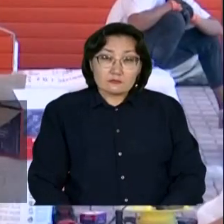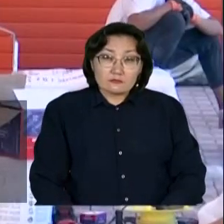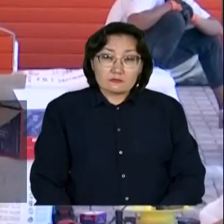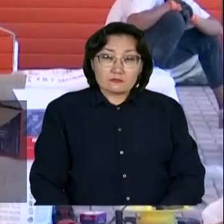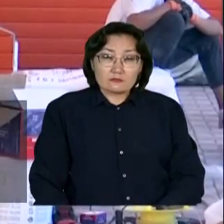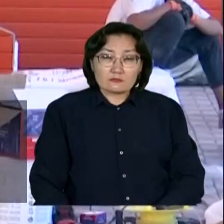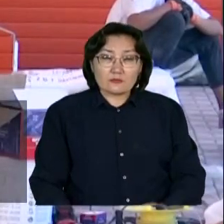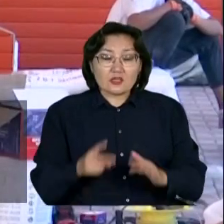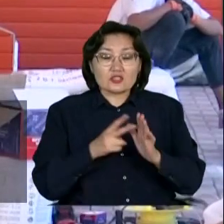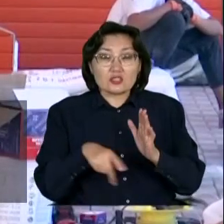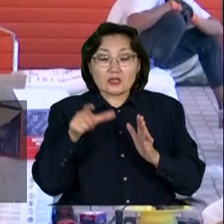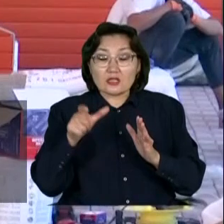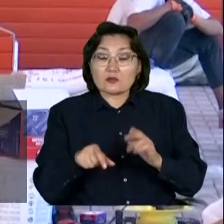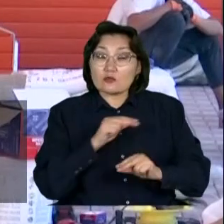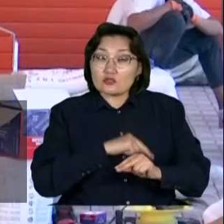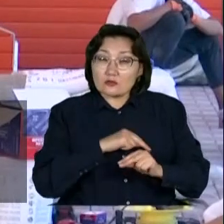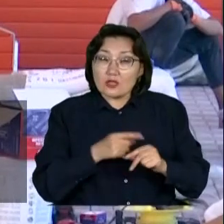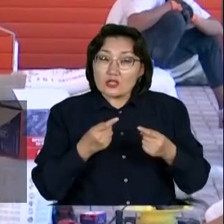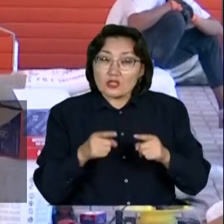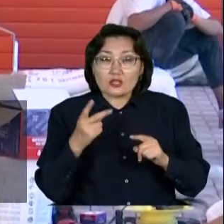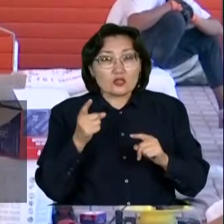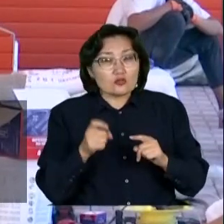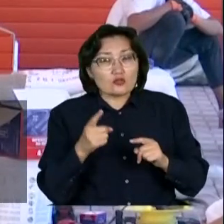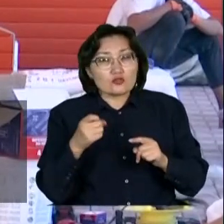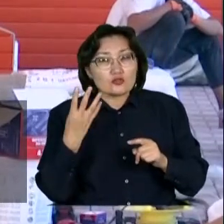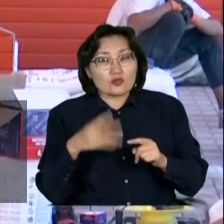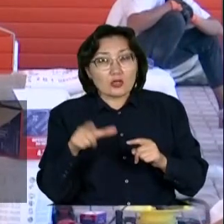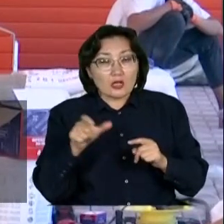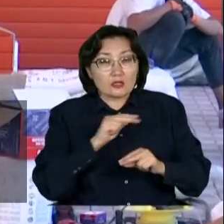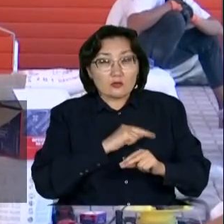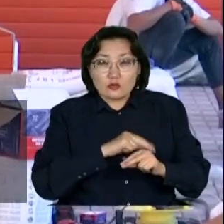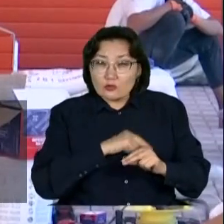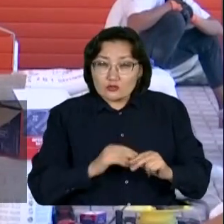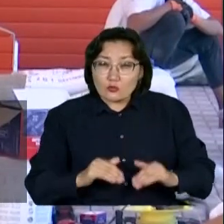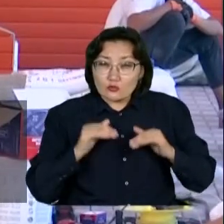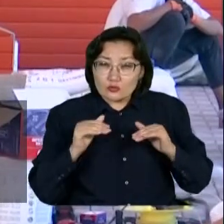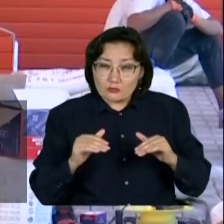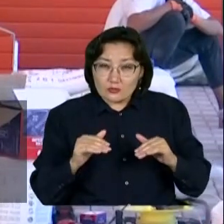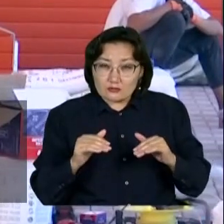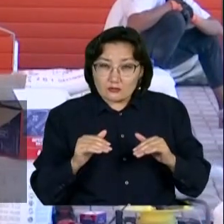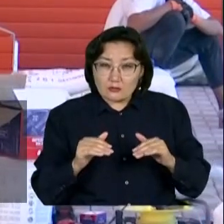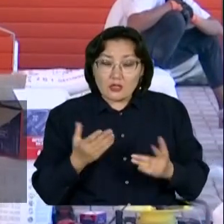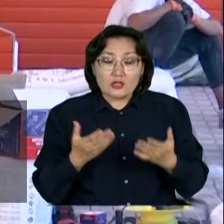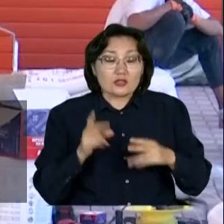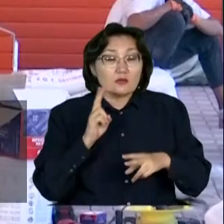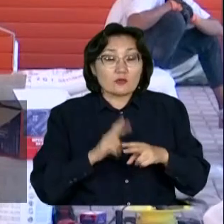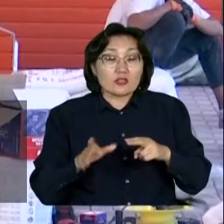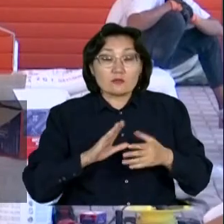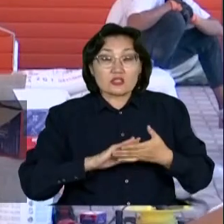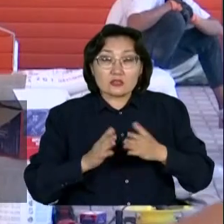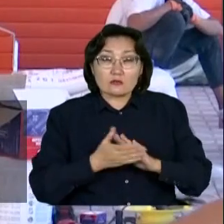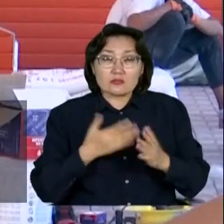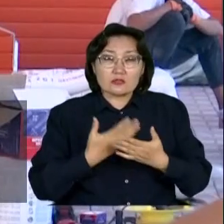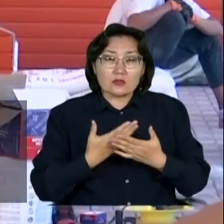70 адам жұмыс істеп отыр. Неге 100-ге дейін, 140-қа дейін көтеріп көтермеске деген осындай талап қойдық тезірек. Егер бітірмей қалған жағдайдың өзінде,